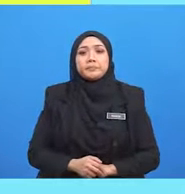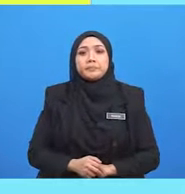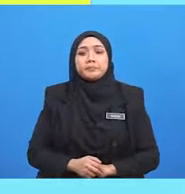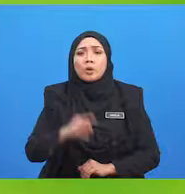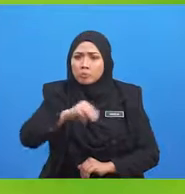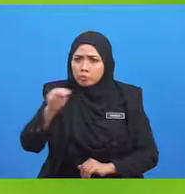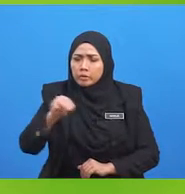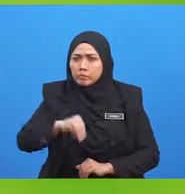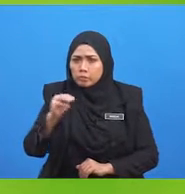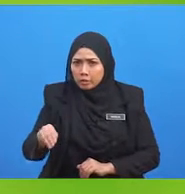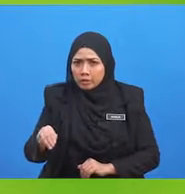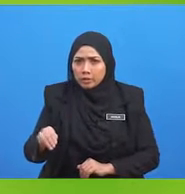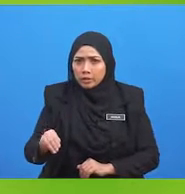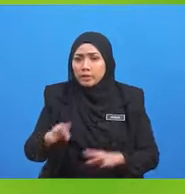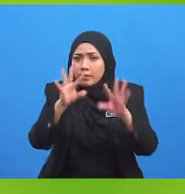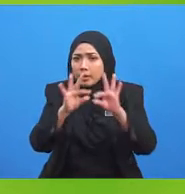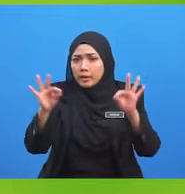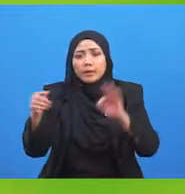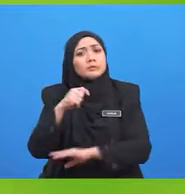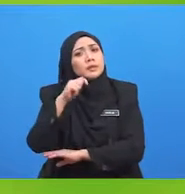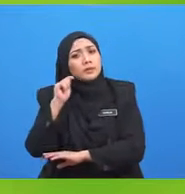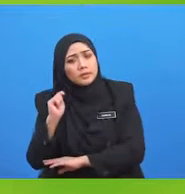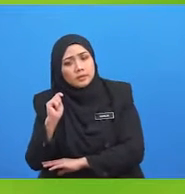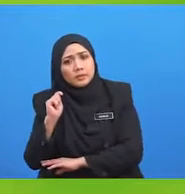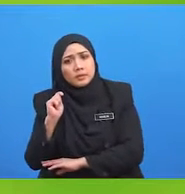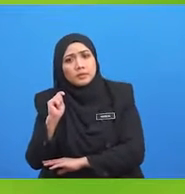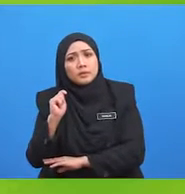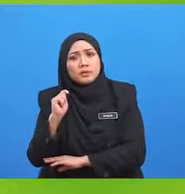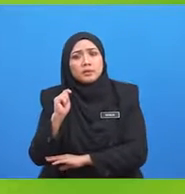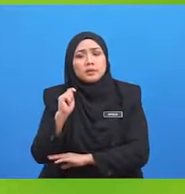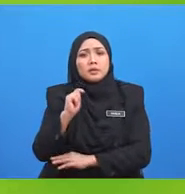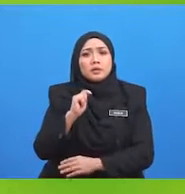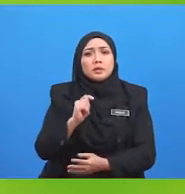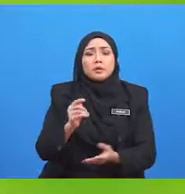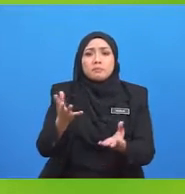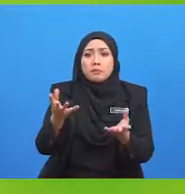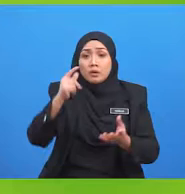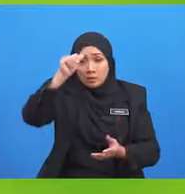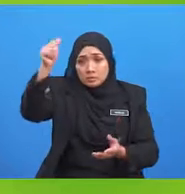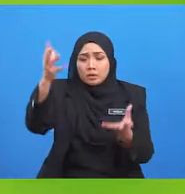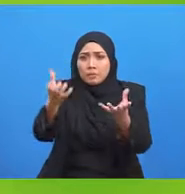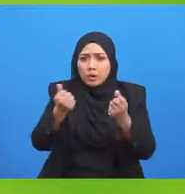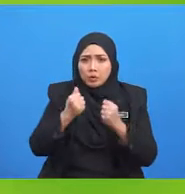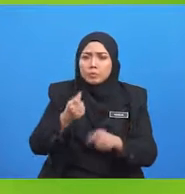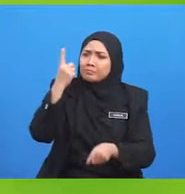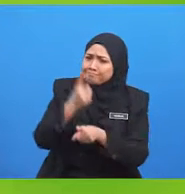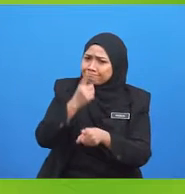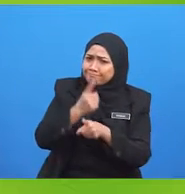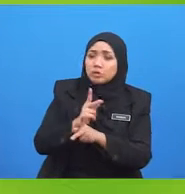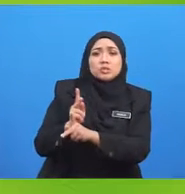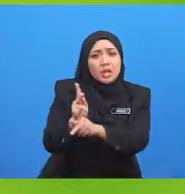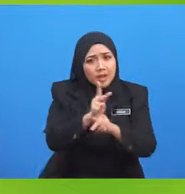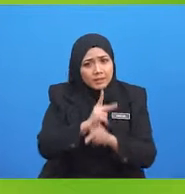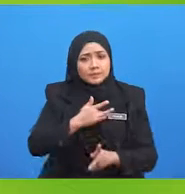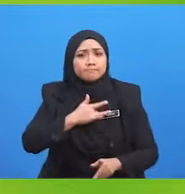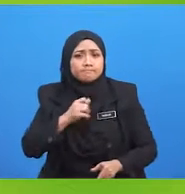Islam. Baiklah murid-murid, ayat di atas menuntut kita untuk benar-benar menjaga